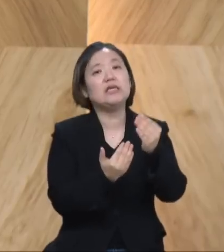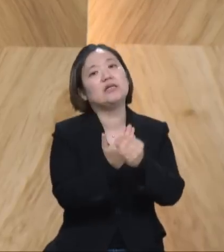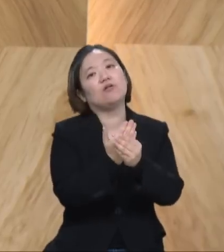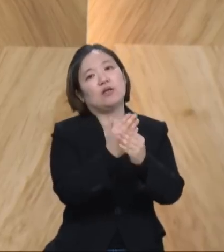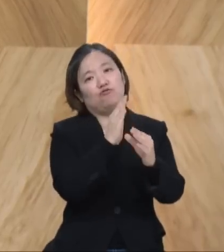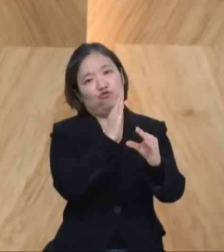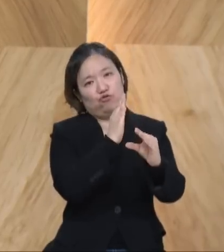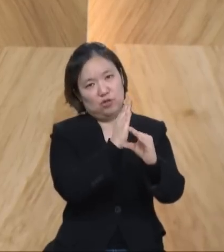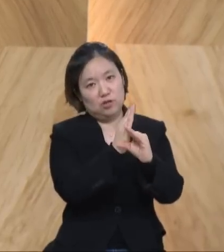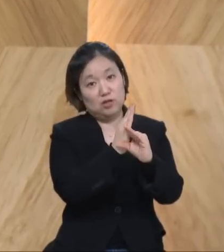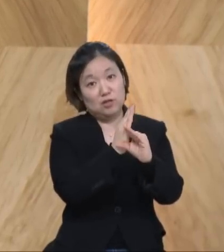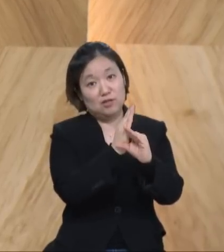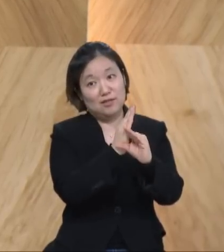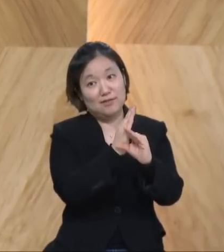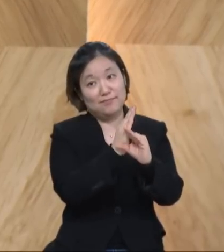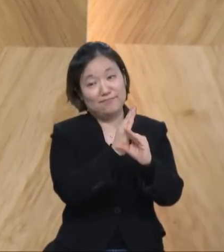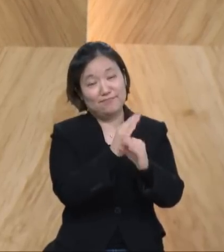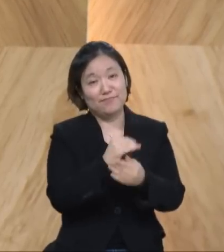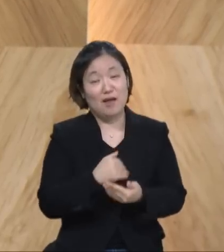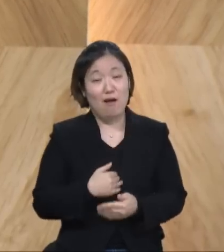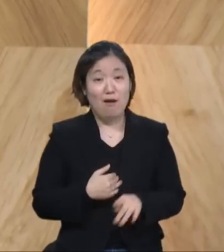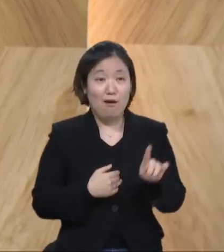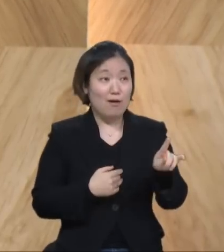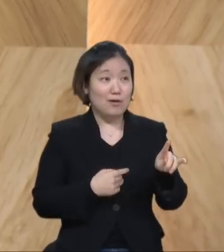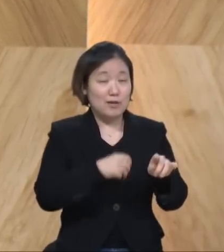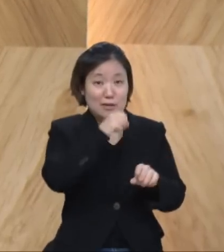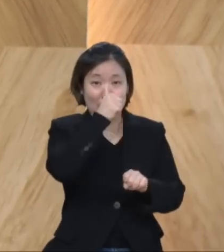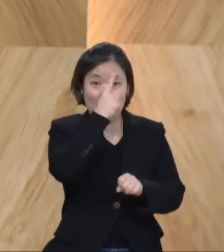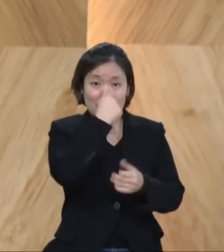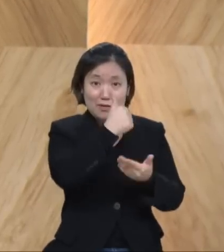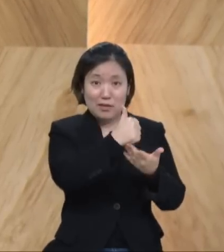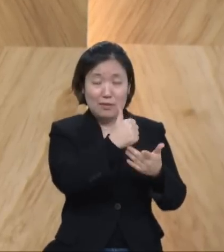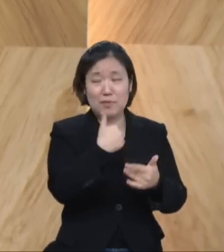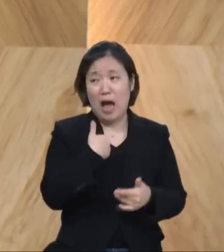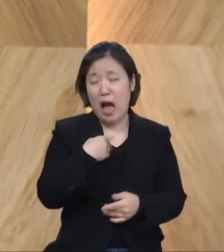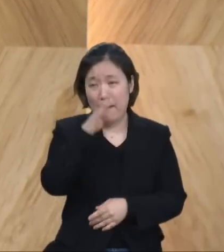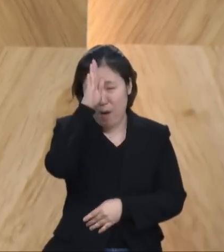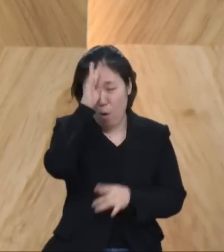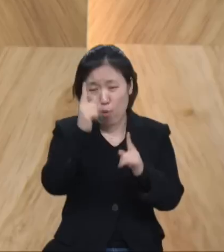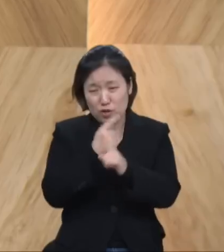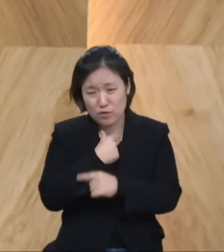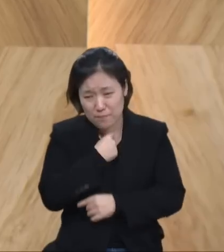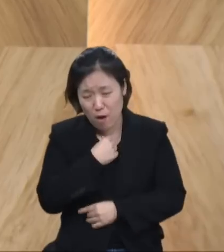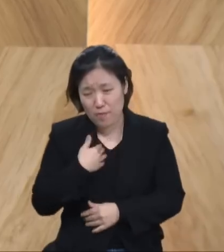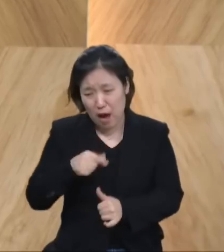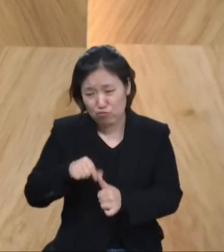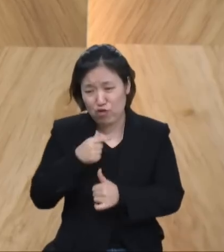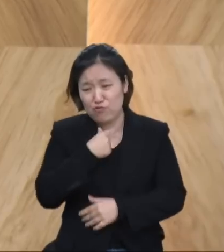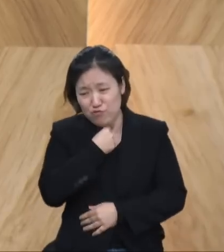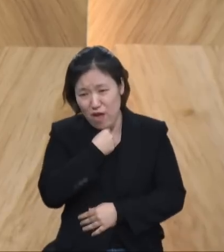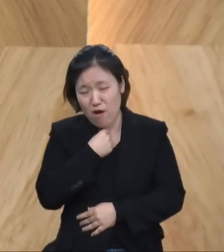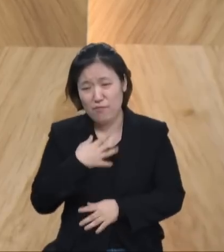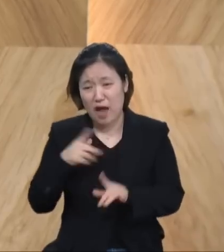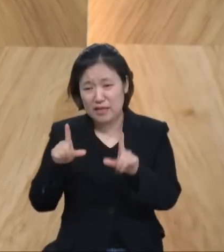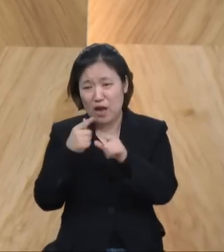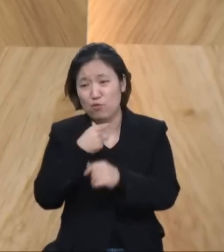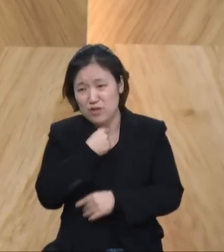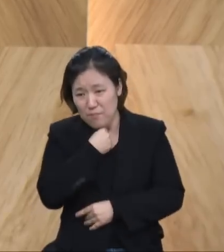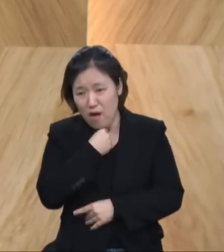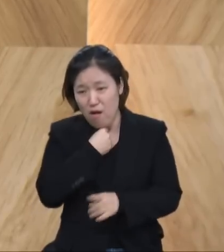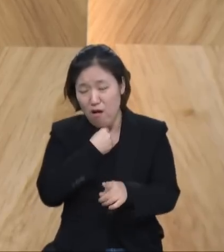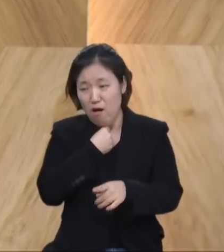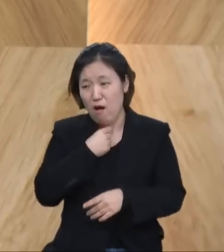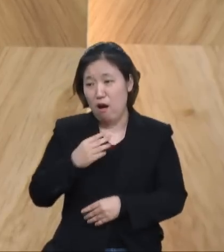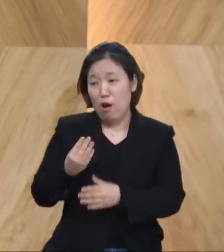있구나 그렇다고 그 스님이 저 병이 낫게 해주세요 종양이 사라지게 해주세요라고 기도한 것도